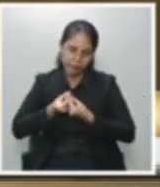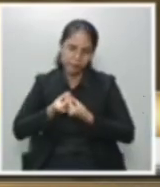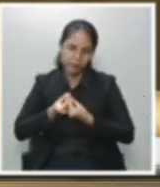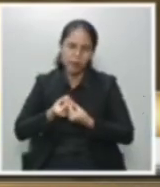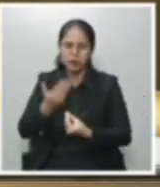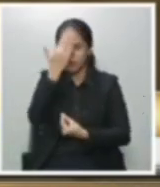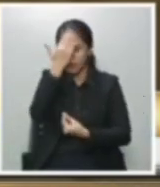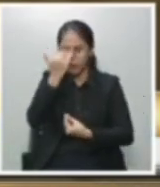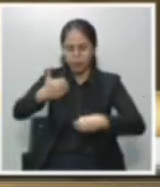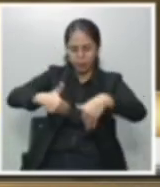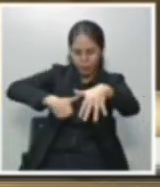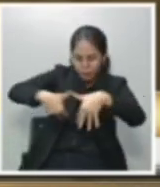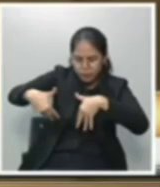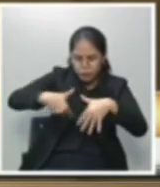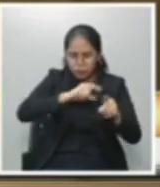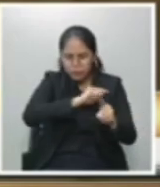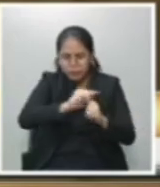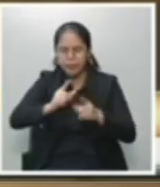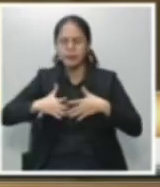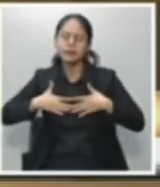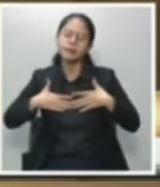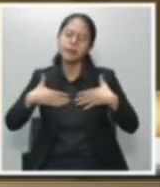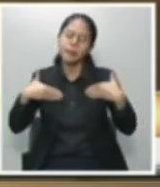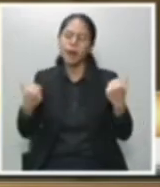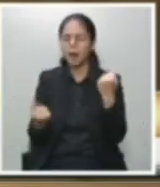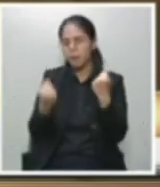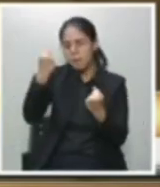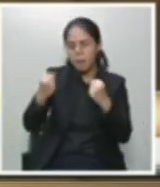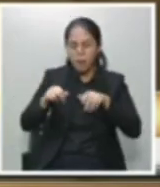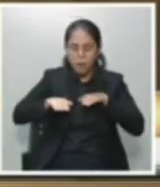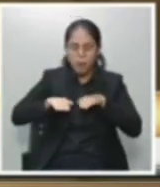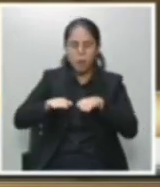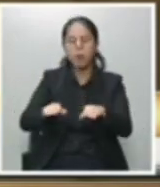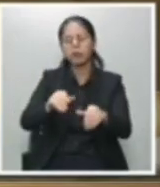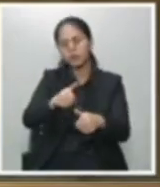ให้พี่น้องประชาชนได้รับความสะดวกสบายในการเดินทางค่ะขอบพระคุณค่ะ ครับ